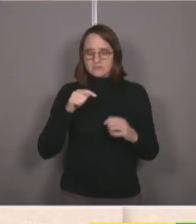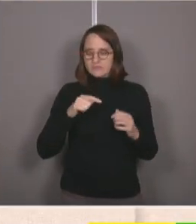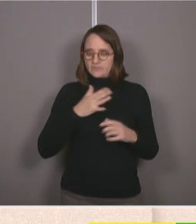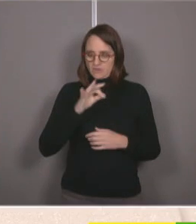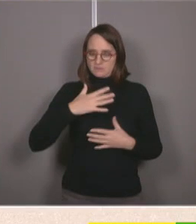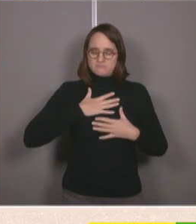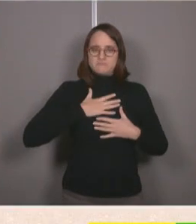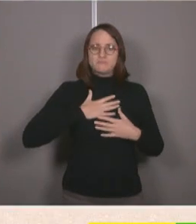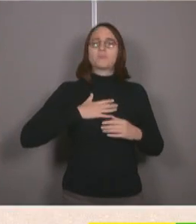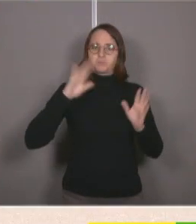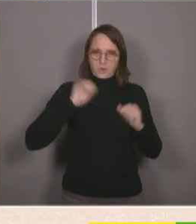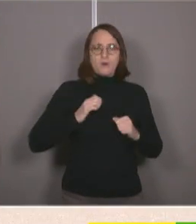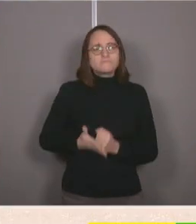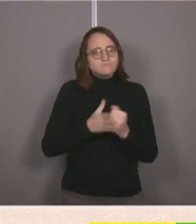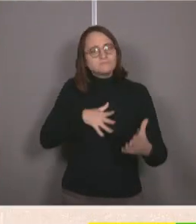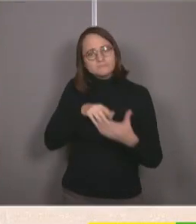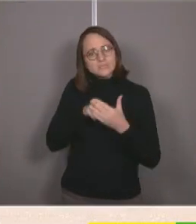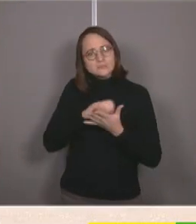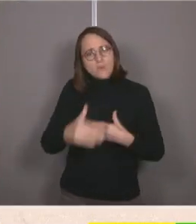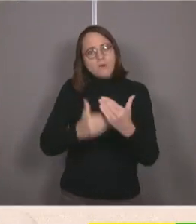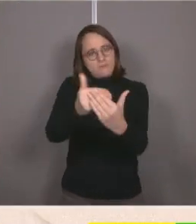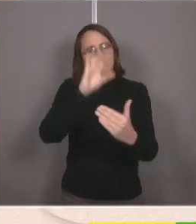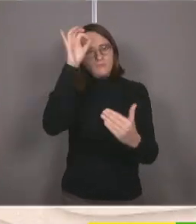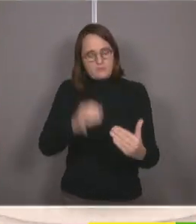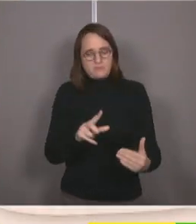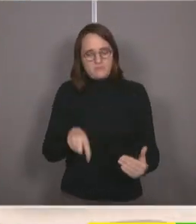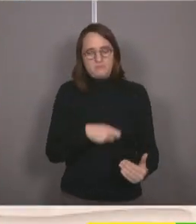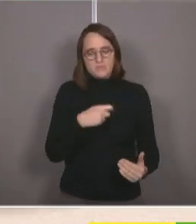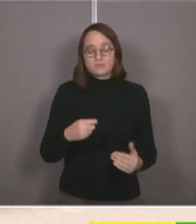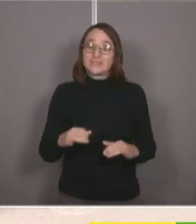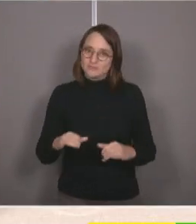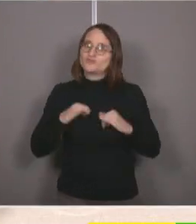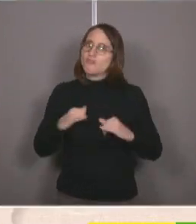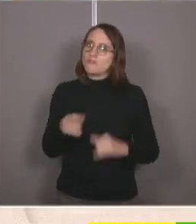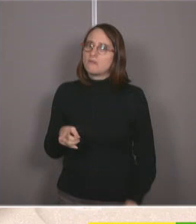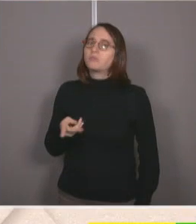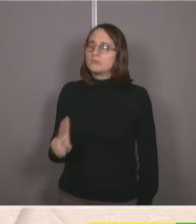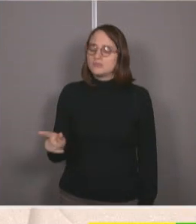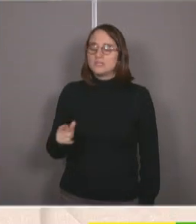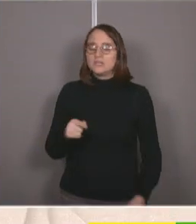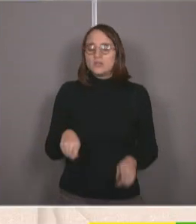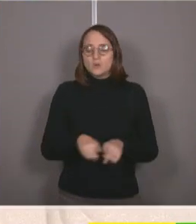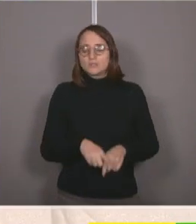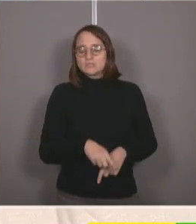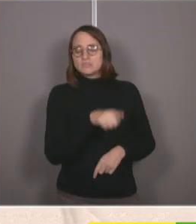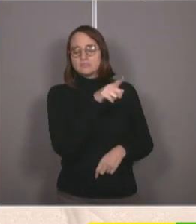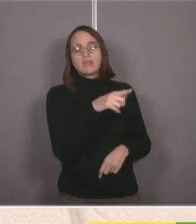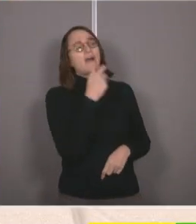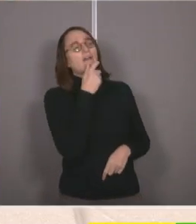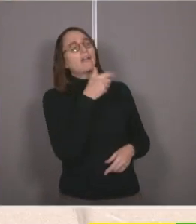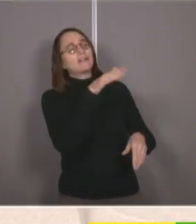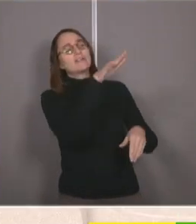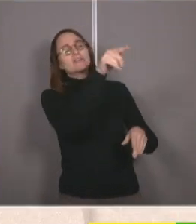moi pour faire avancer la cause du climat? Et ça aussi, ça vient des jeunes. La logique, messieurs les Anglais, tirez les premiers,